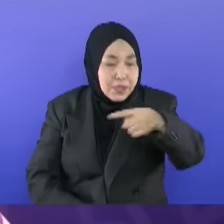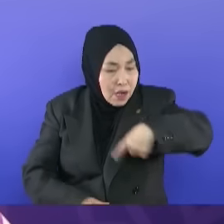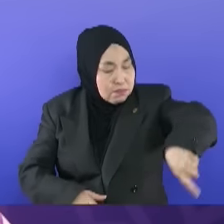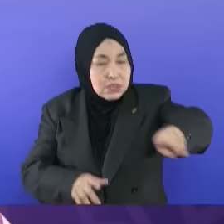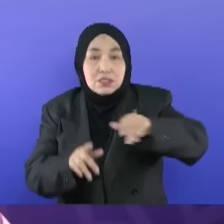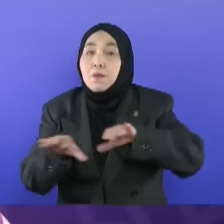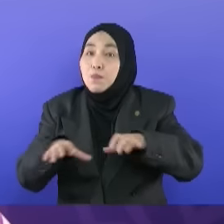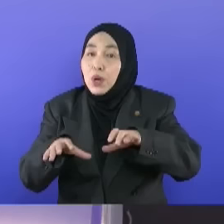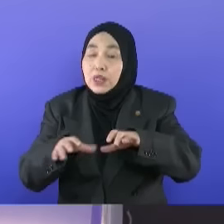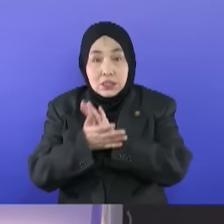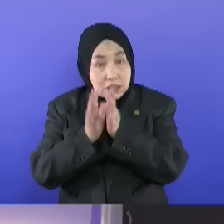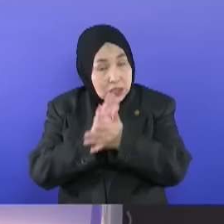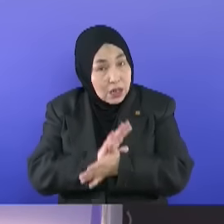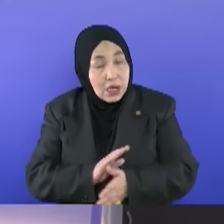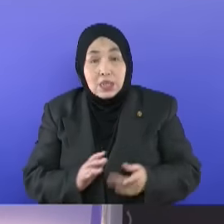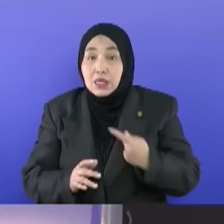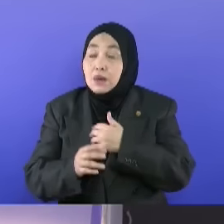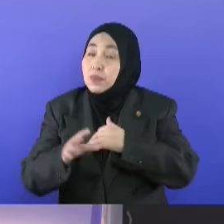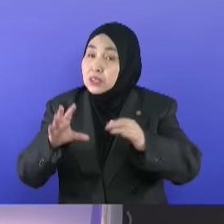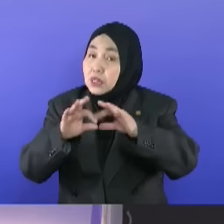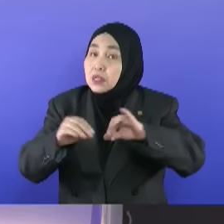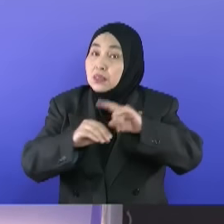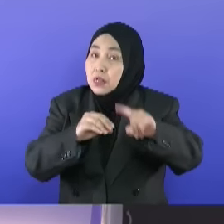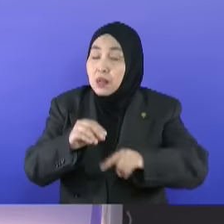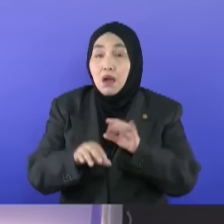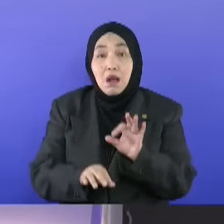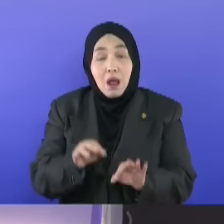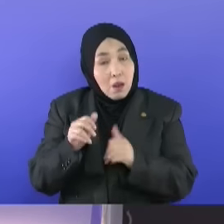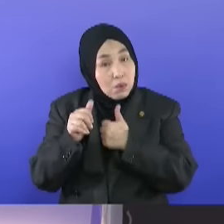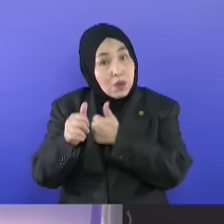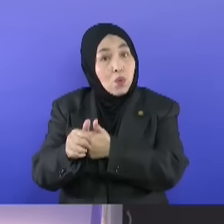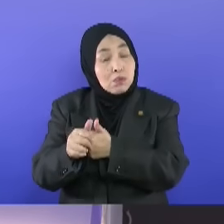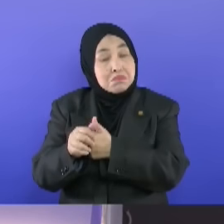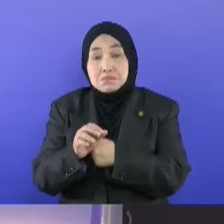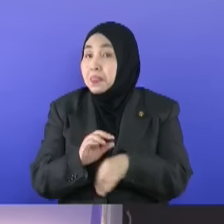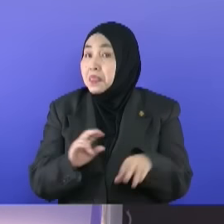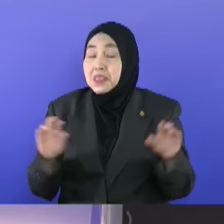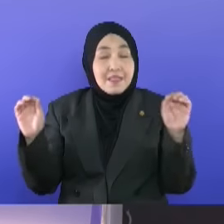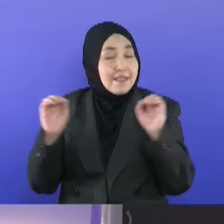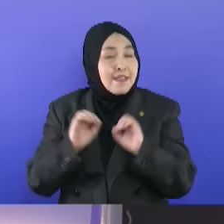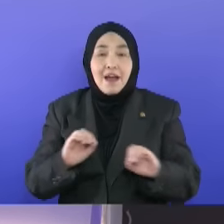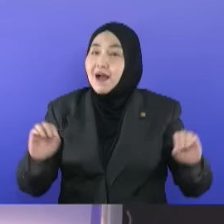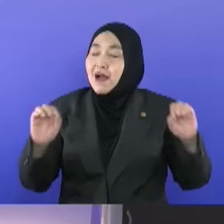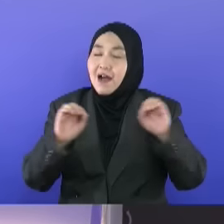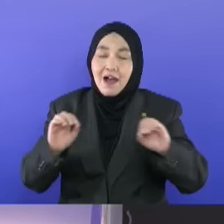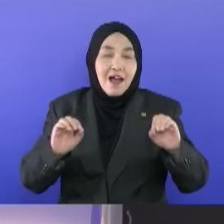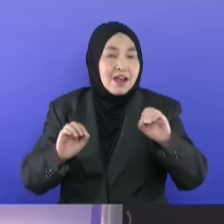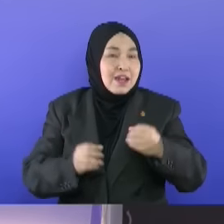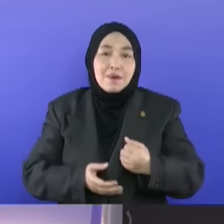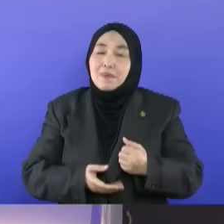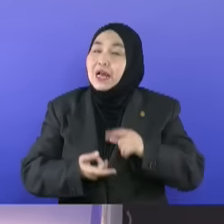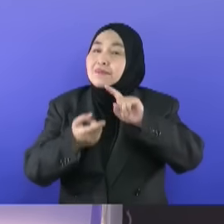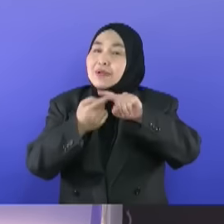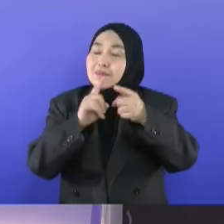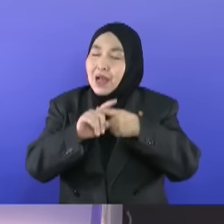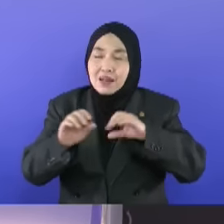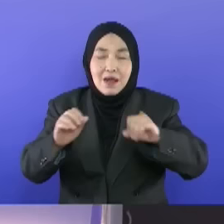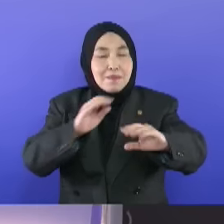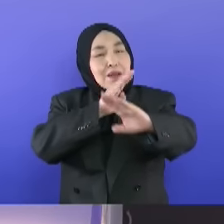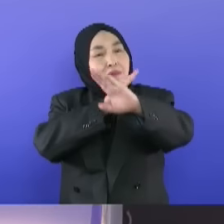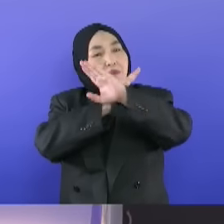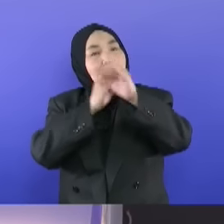laksanakan ustaz. Ya. Jadi bila bercakap tadi tentang kalau ikut tidak ada wali, tidak ada nasir, tidak ada perlindungan